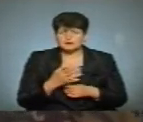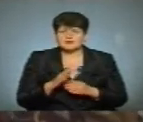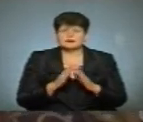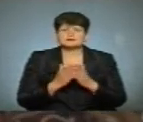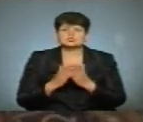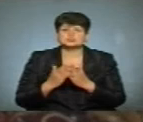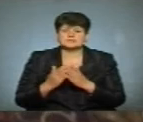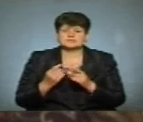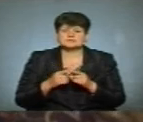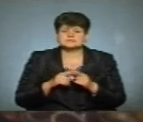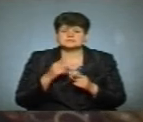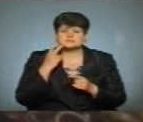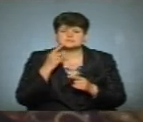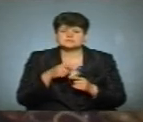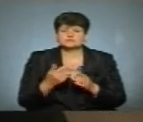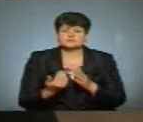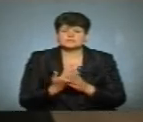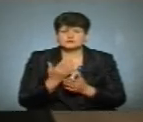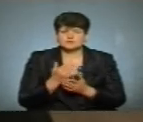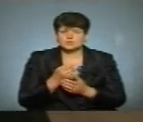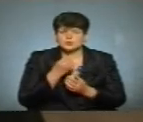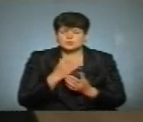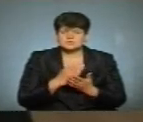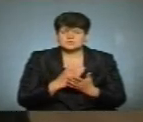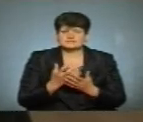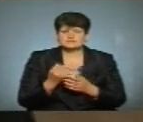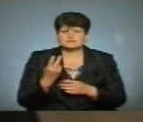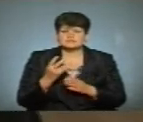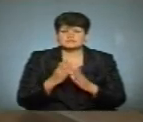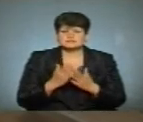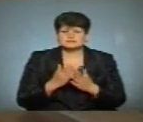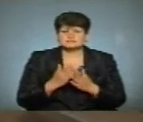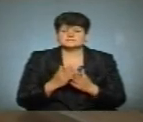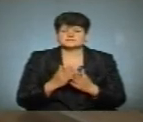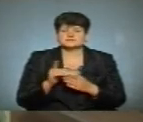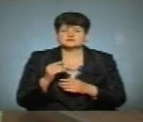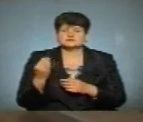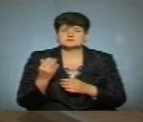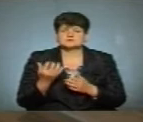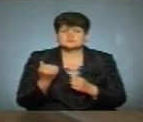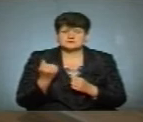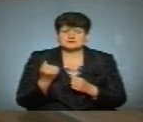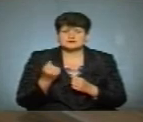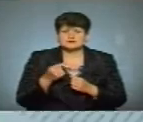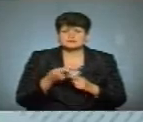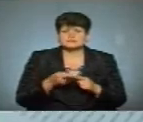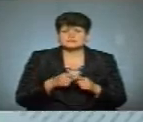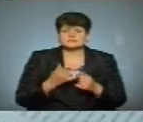– це завжди тут новинки хороші є. Взяла цих дві книжки, останній спадок – щось історичне цікаве, а це для жіночої